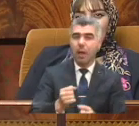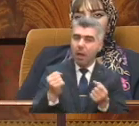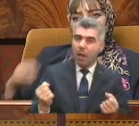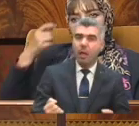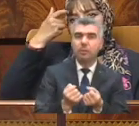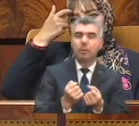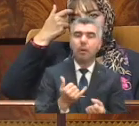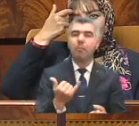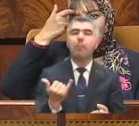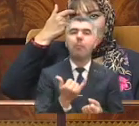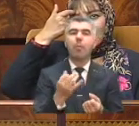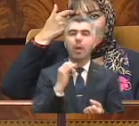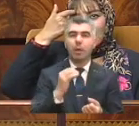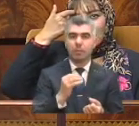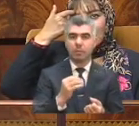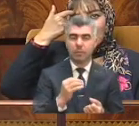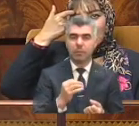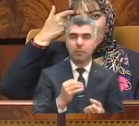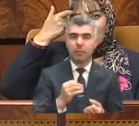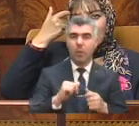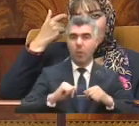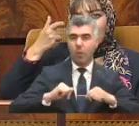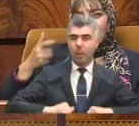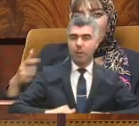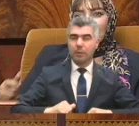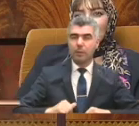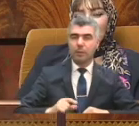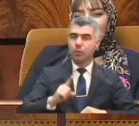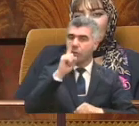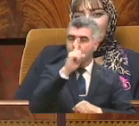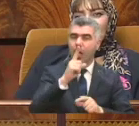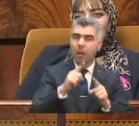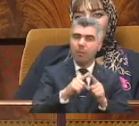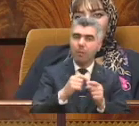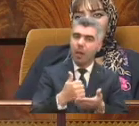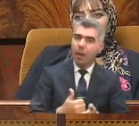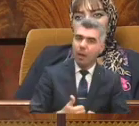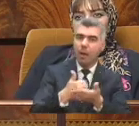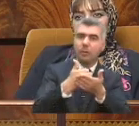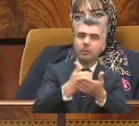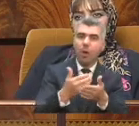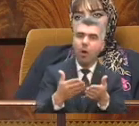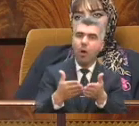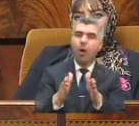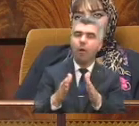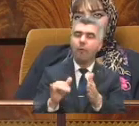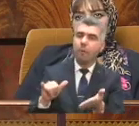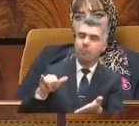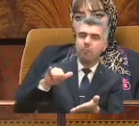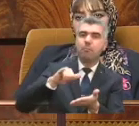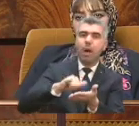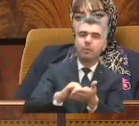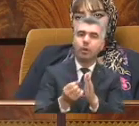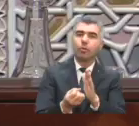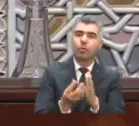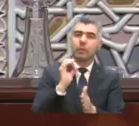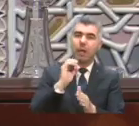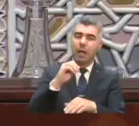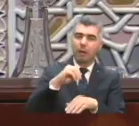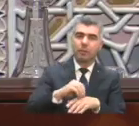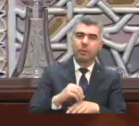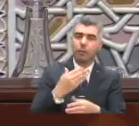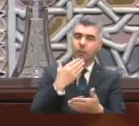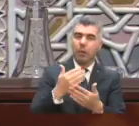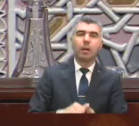المجالية، احنا السيد الوزير معولين عليكم باش تساعدونا إن شاء الله على فتح هذا المطار من جديد، وشكرا.